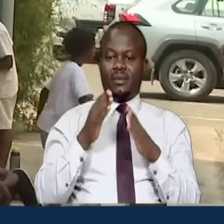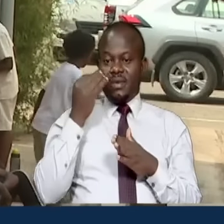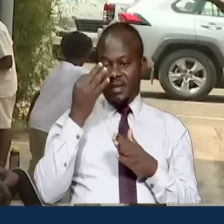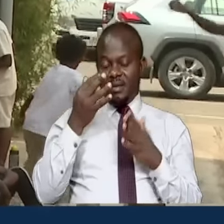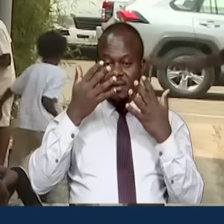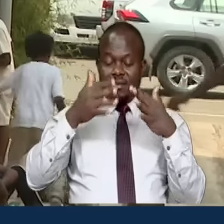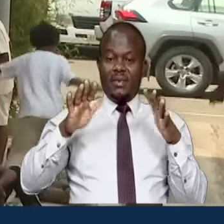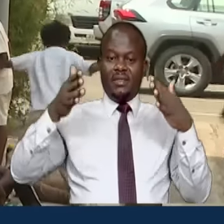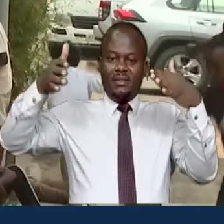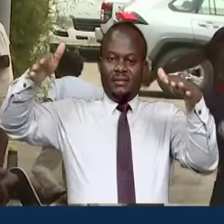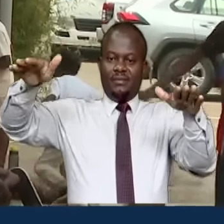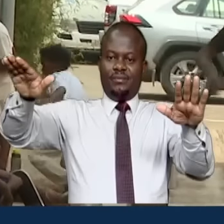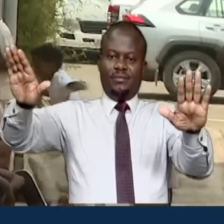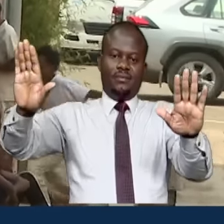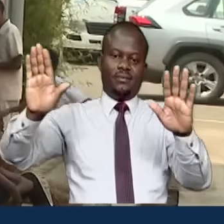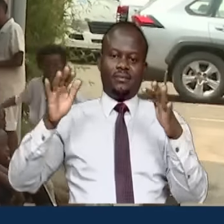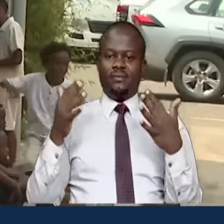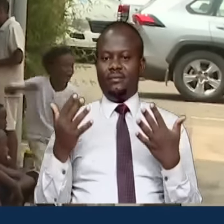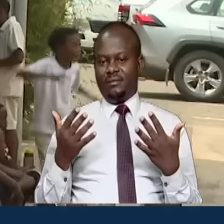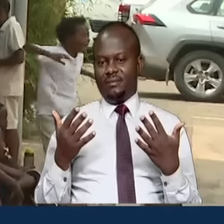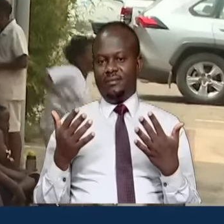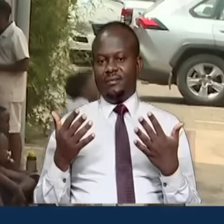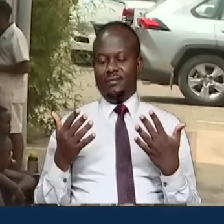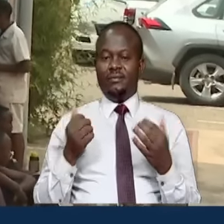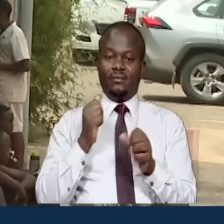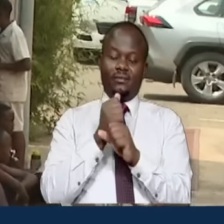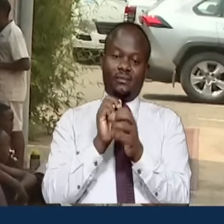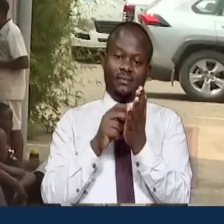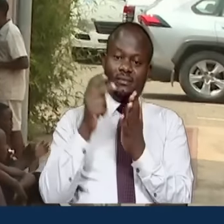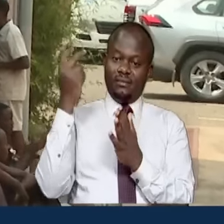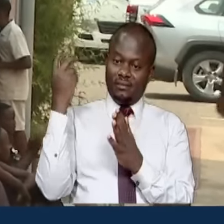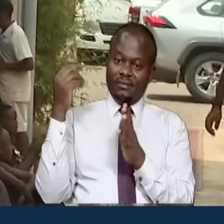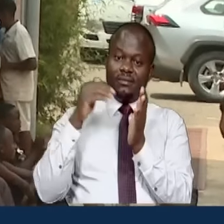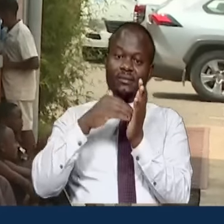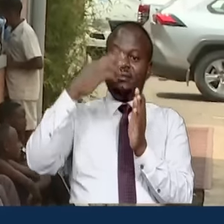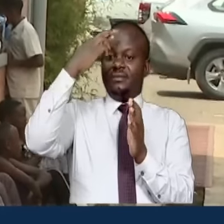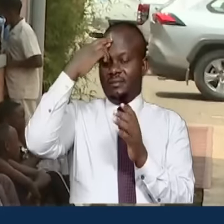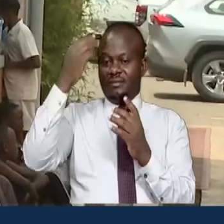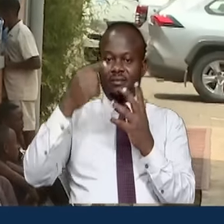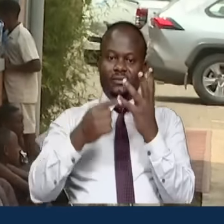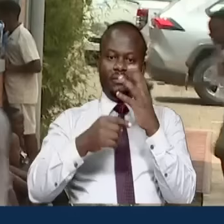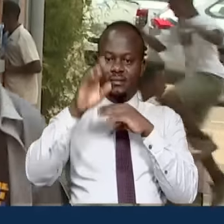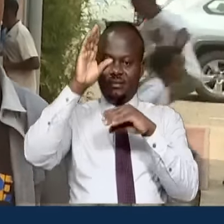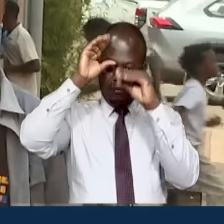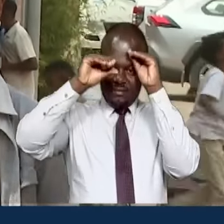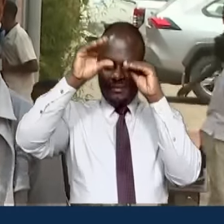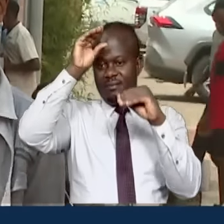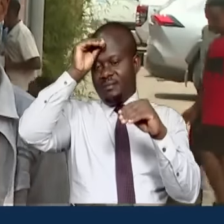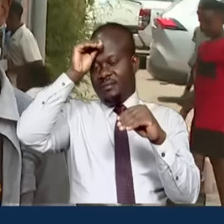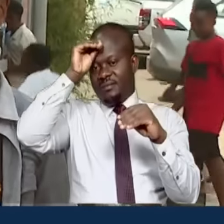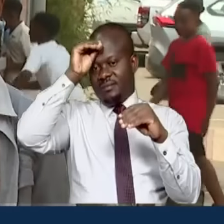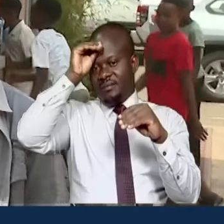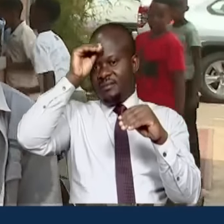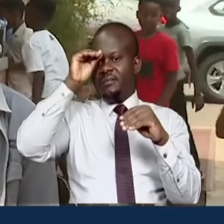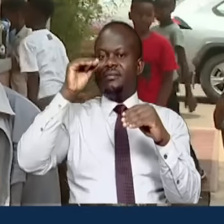kubyina nka mora revision nkibuka ibyo twize